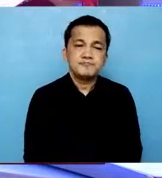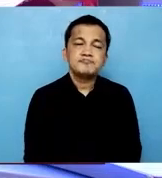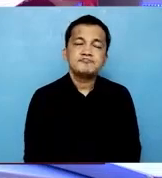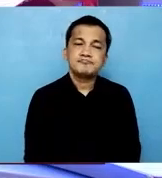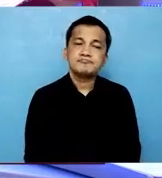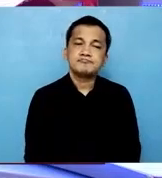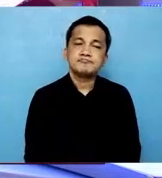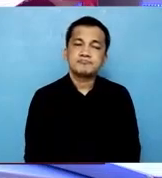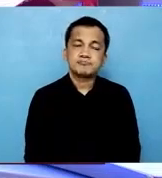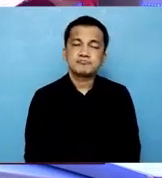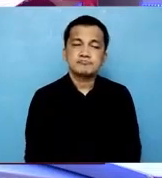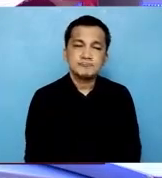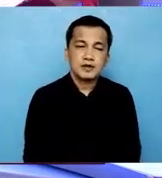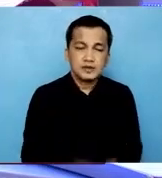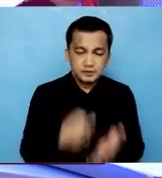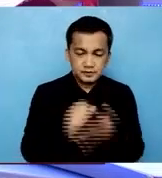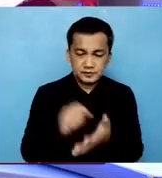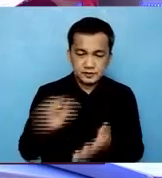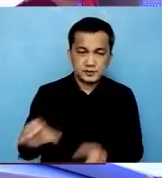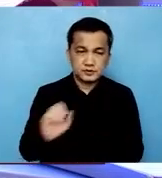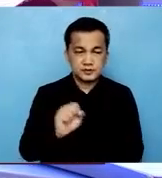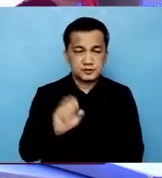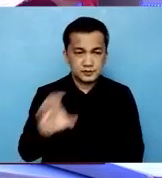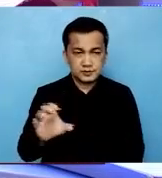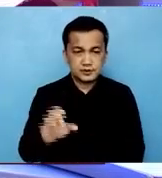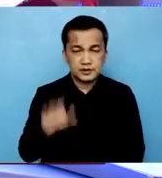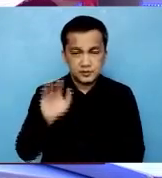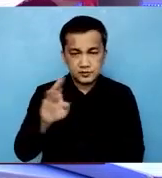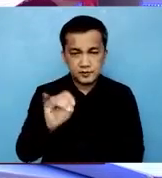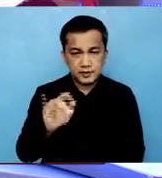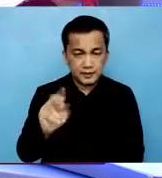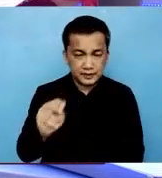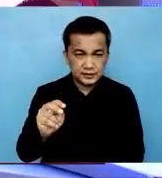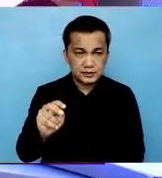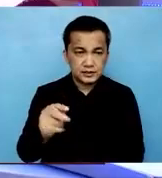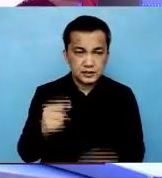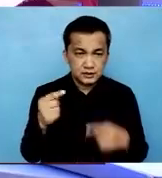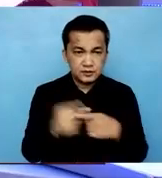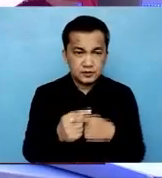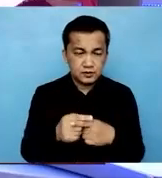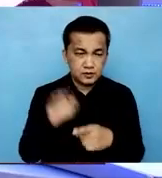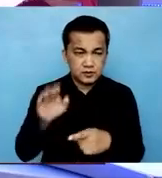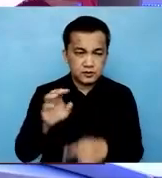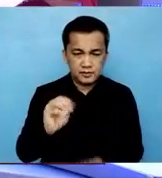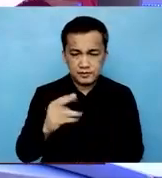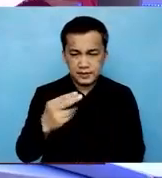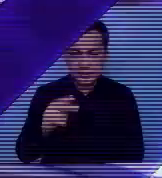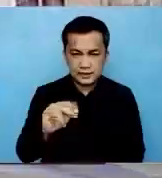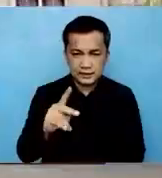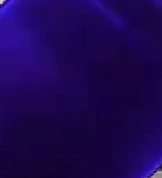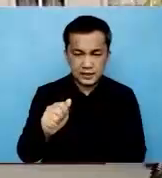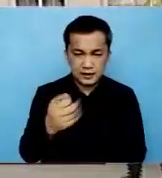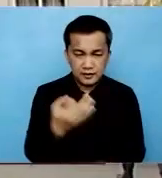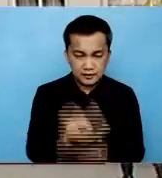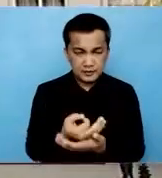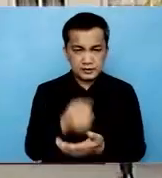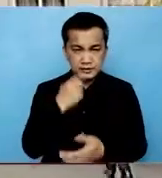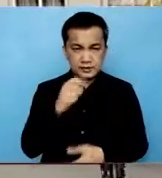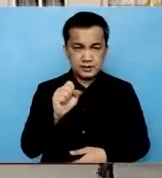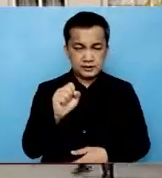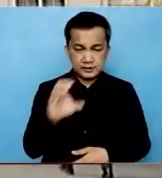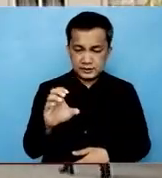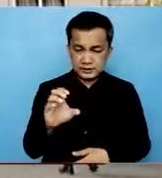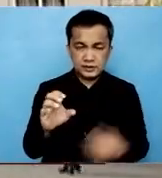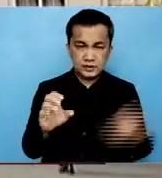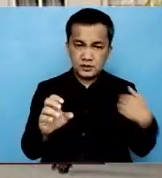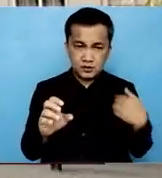Ibinasura ng Korte Suprema ang petisyon ng Makabayan Block kontra sa panukalang Maharlika Fund. Ayon sa SC, hindi pa naman